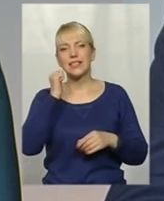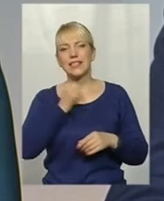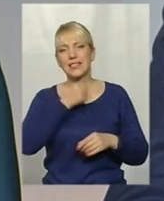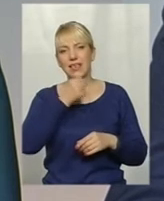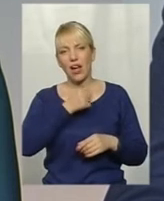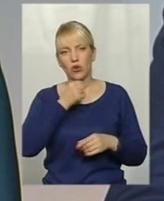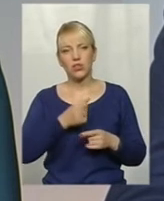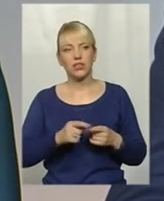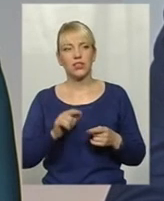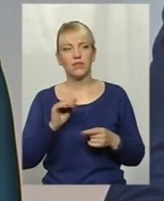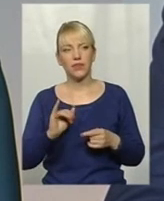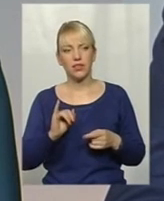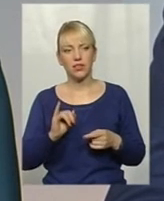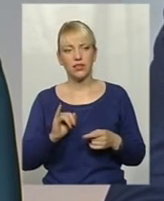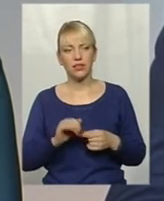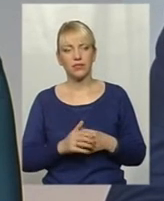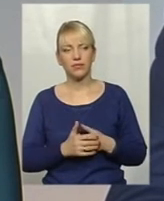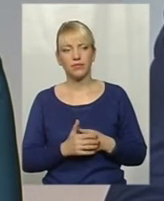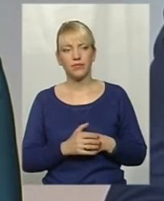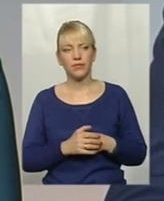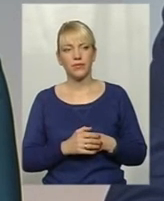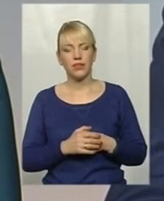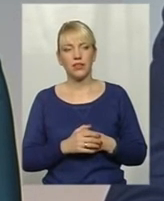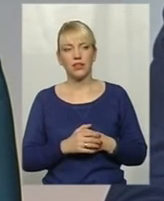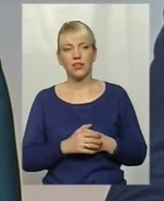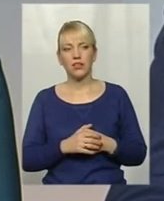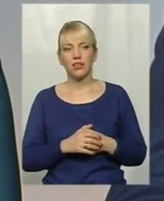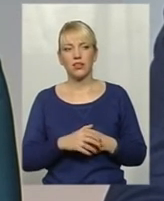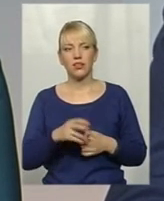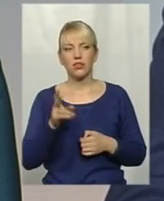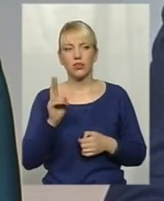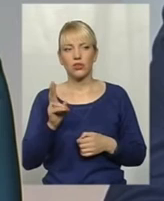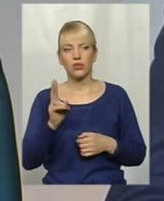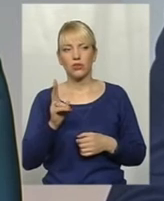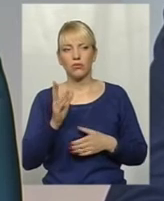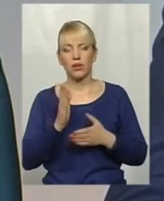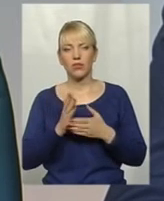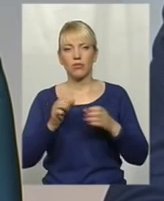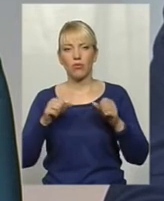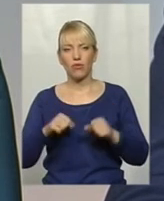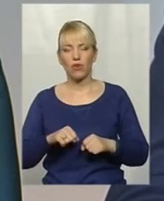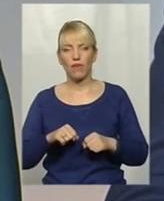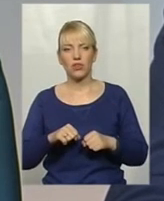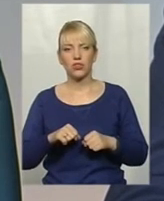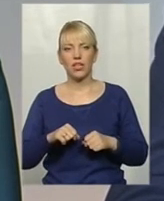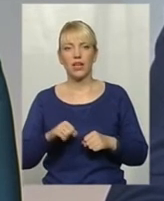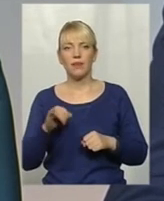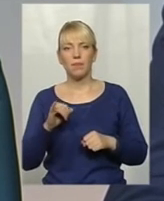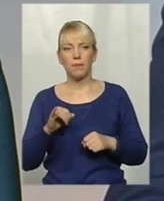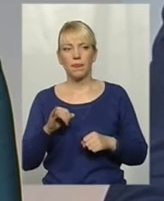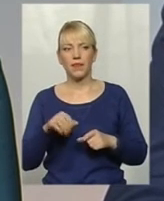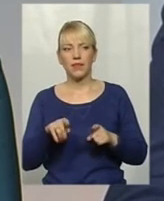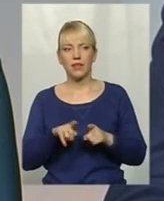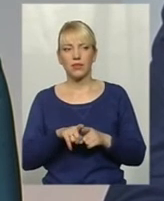є вже не одна громада, де обрані старости, які також на місцях вже мають повноваження і немалі. І їм треба вчити